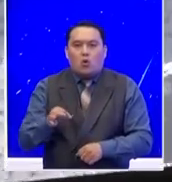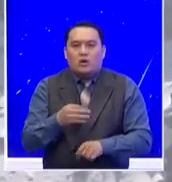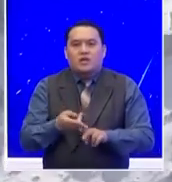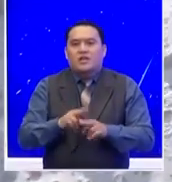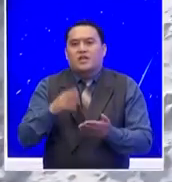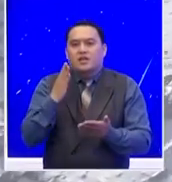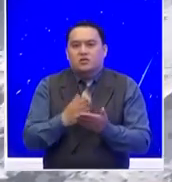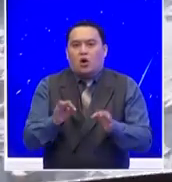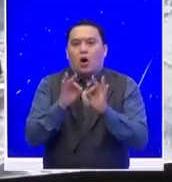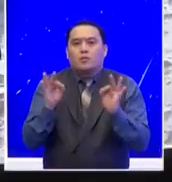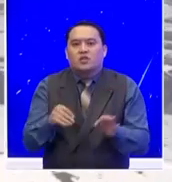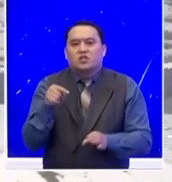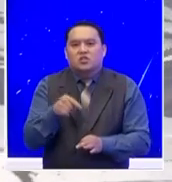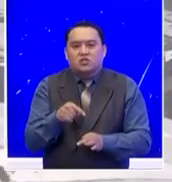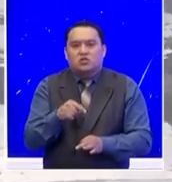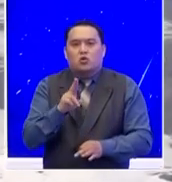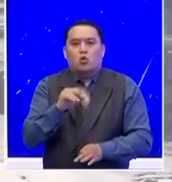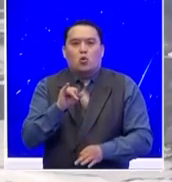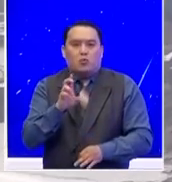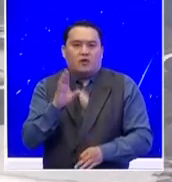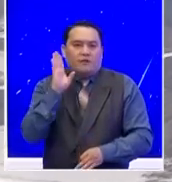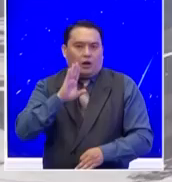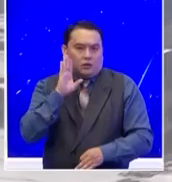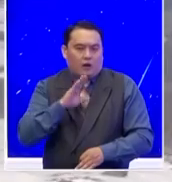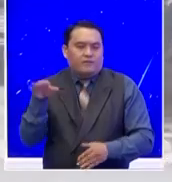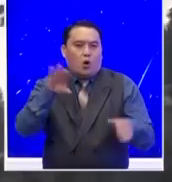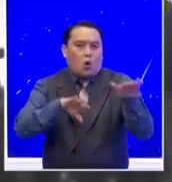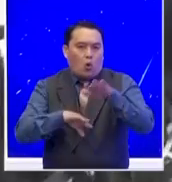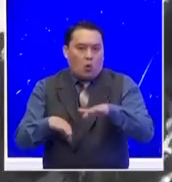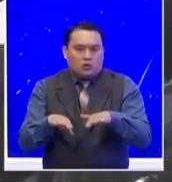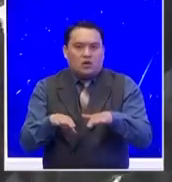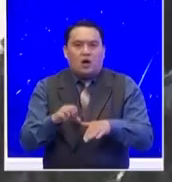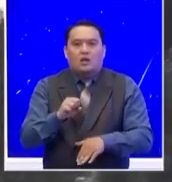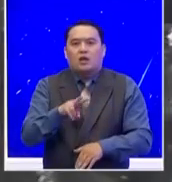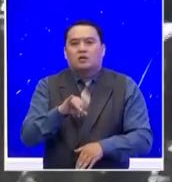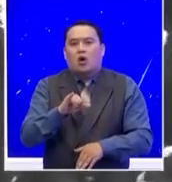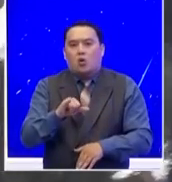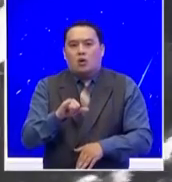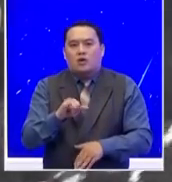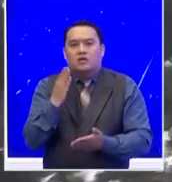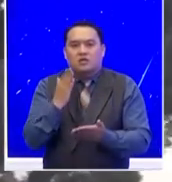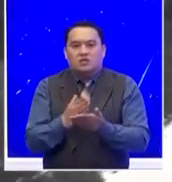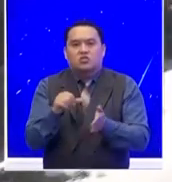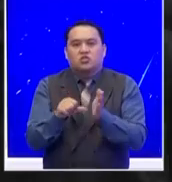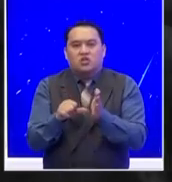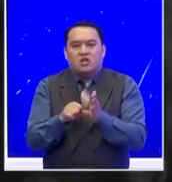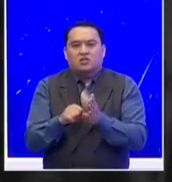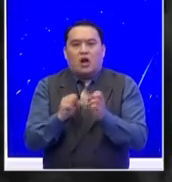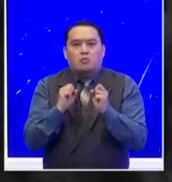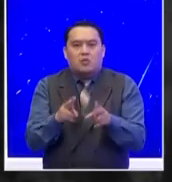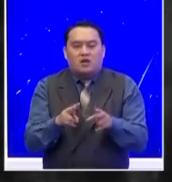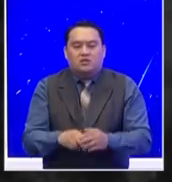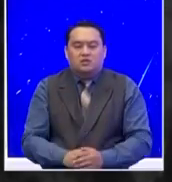которых имеют в своем объеме тысячи кубометров воды. В горных массивах хребта Заилийского Латау определены 6 оползнеопасных